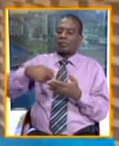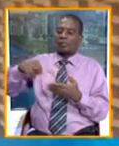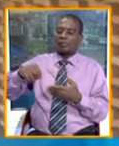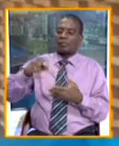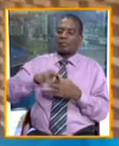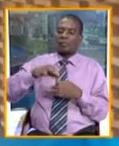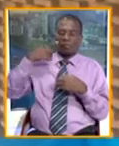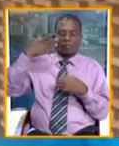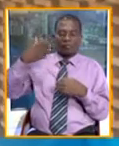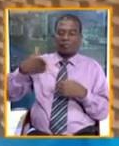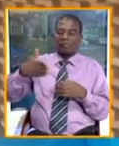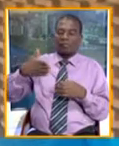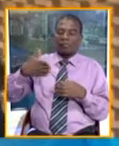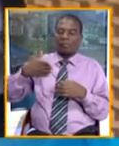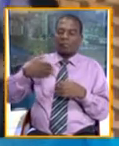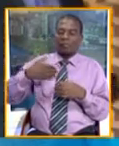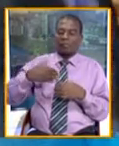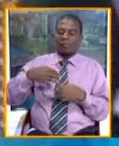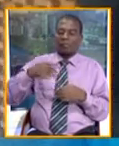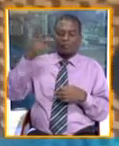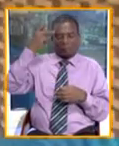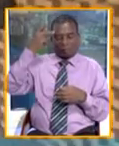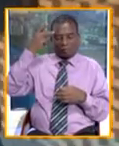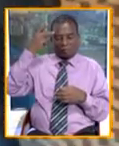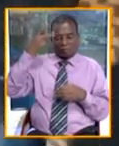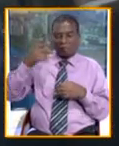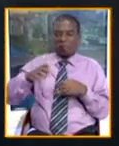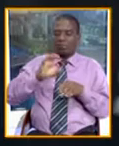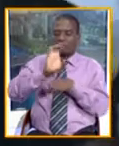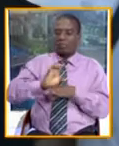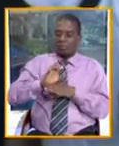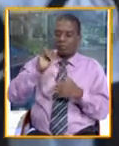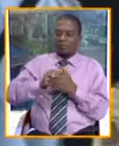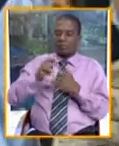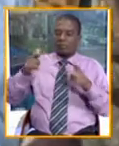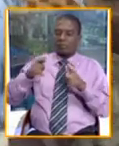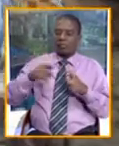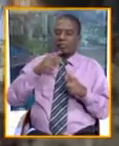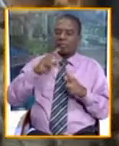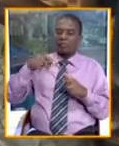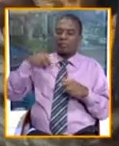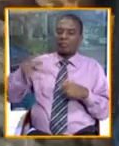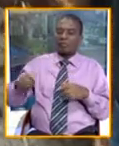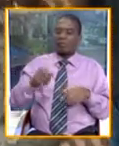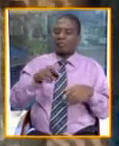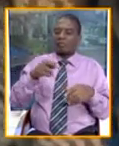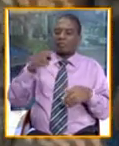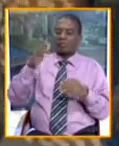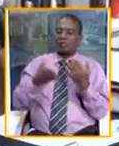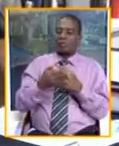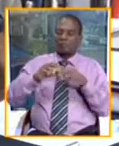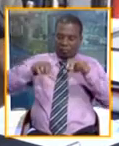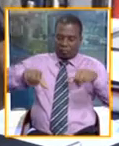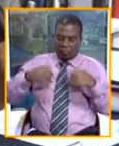dans une perspective anthropologique de mémoire culturelle. Et je crois que cette dimension doit être véritablement prise en compte par les chercheurs